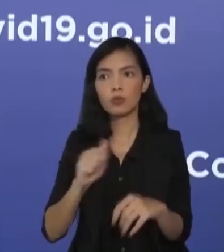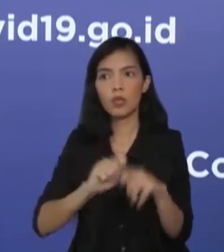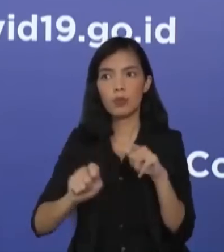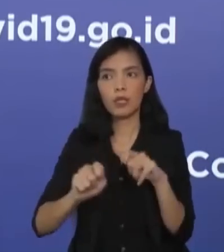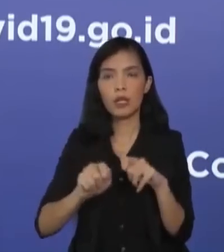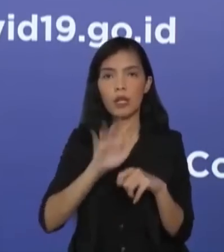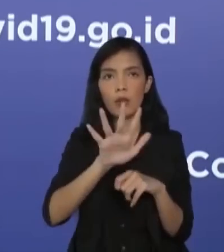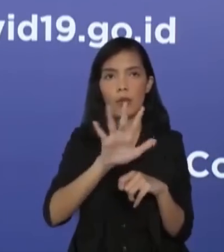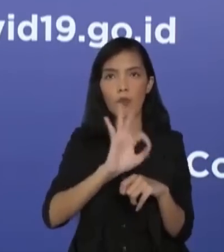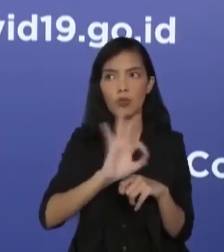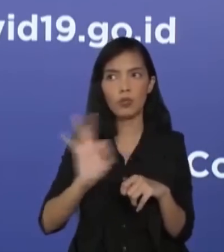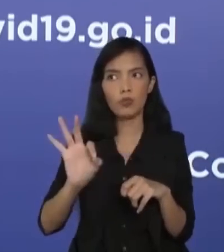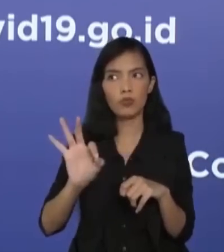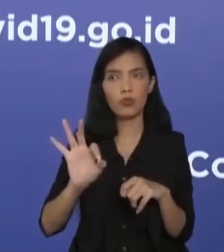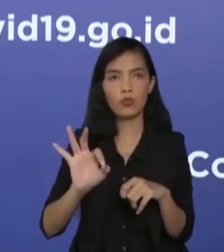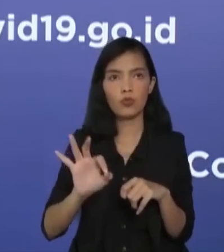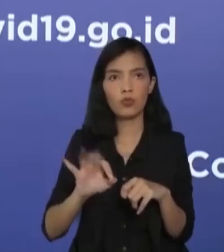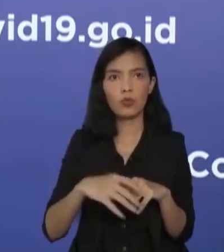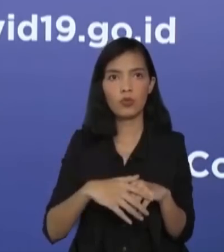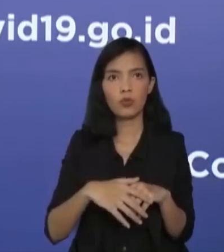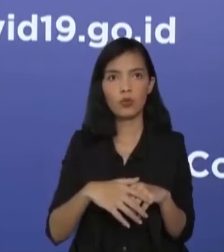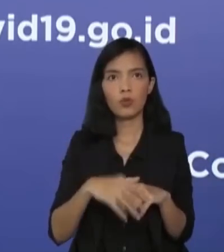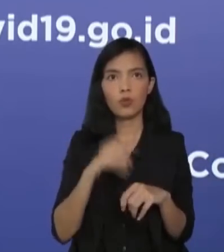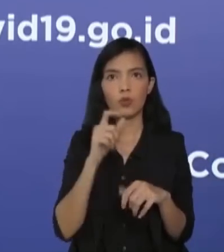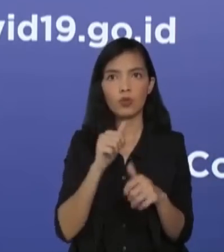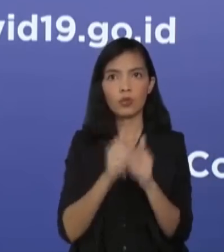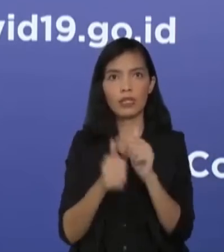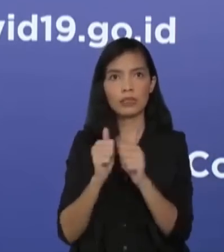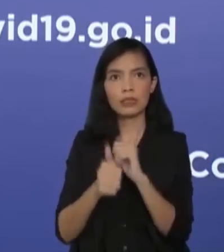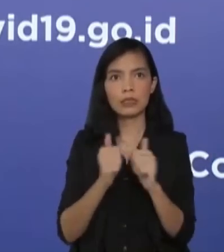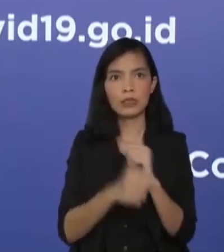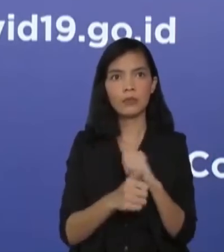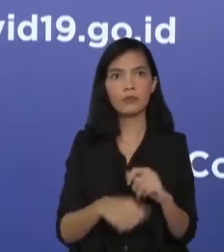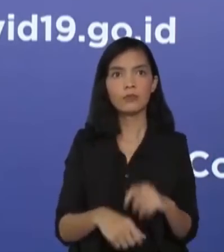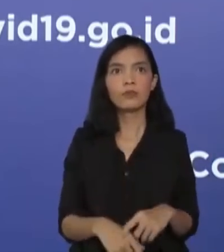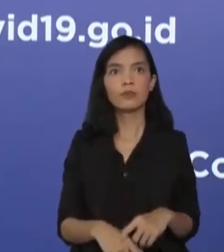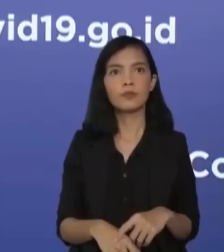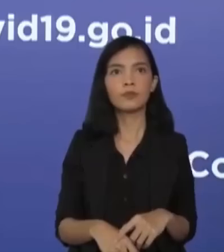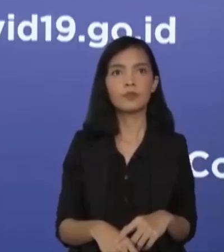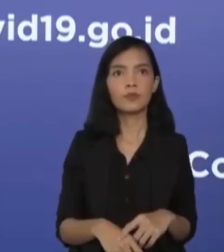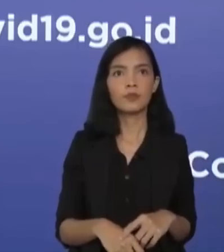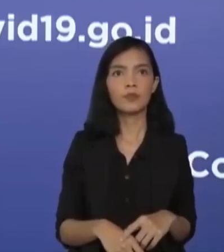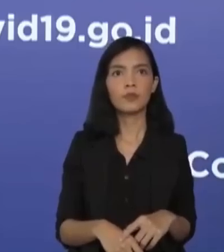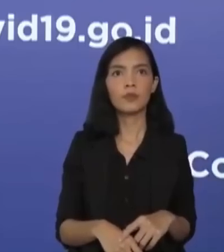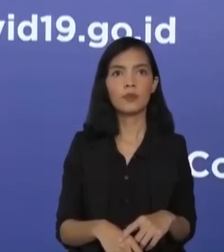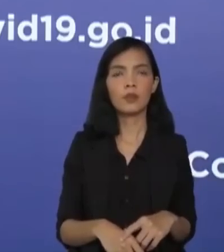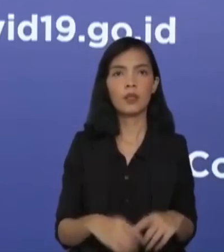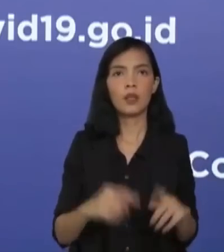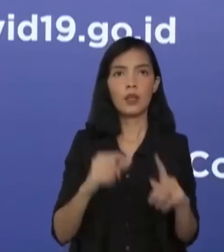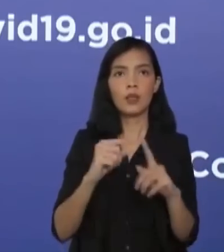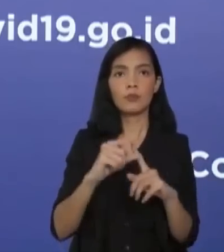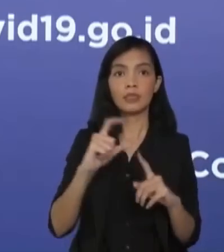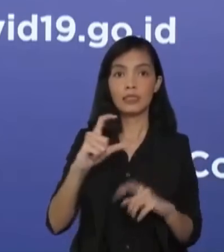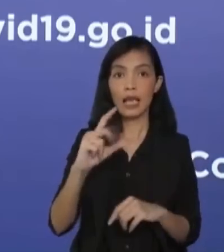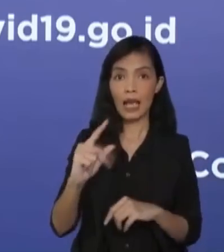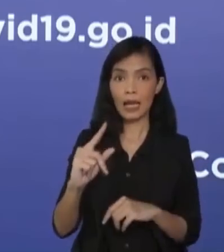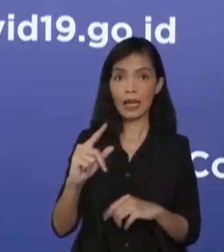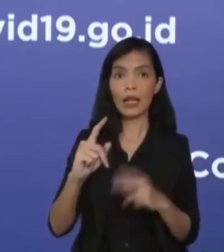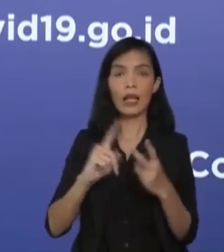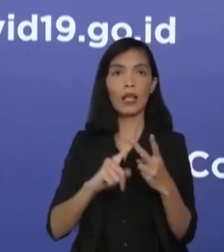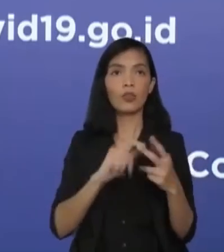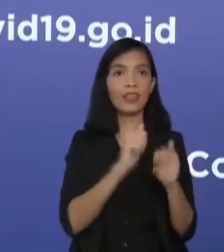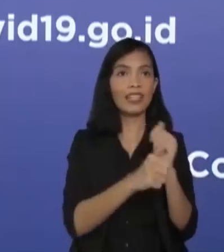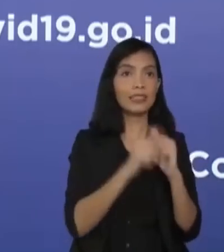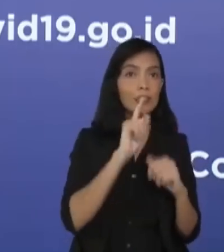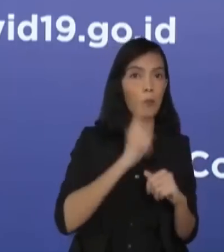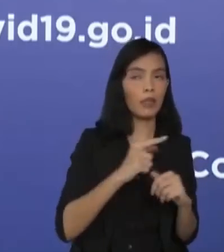diproduksi 50.000 unit ya untuk PCR test kit. Tentunya kelebihan dari baik PCR test kit maupun rapid test